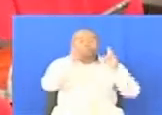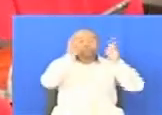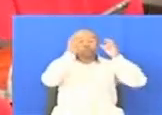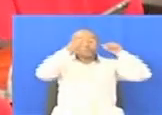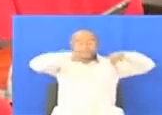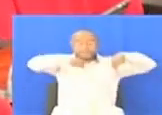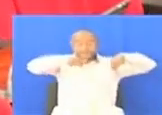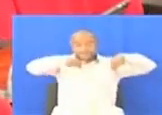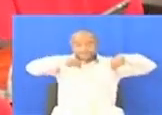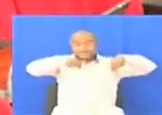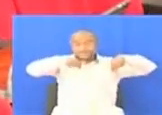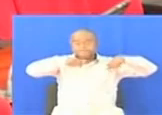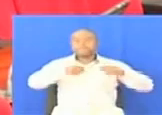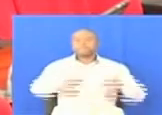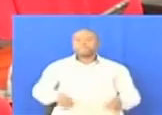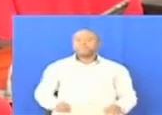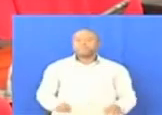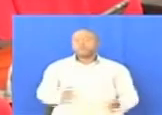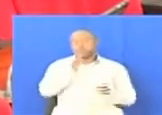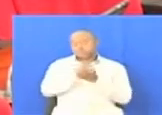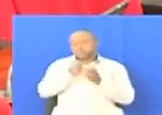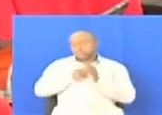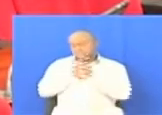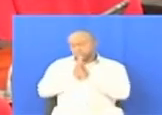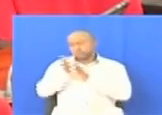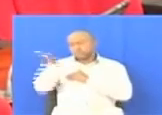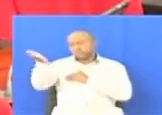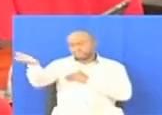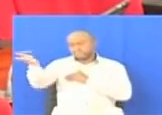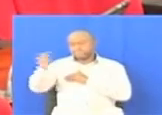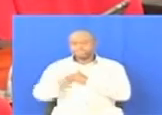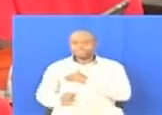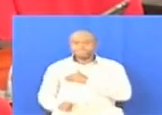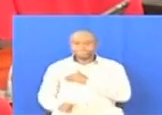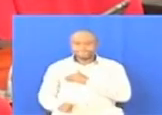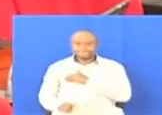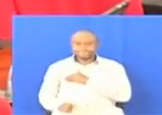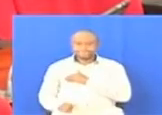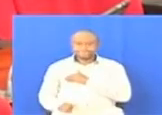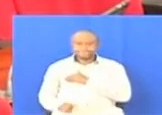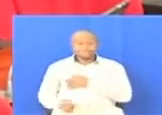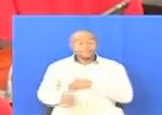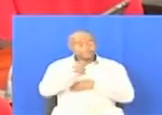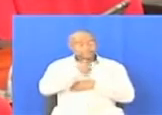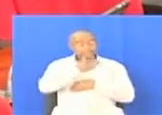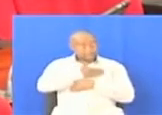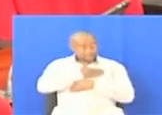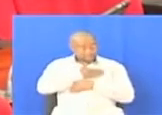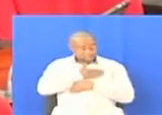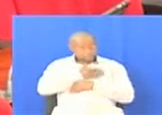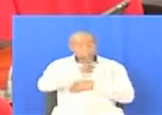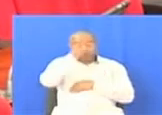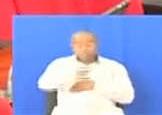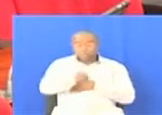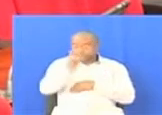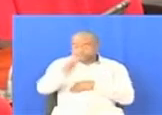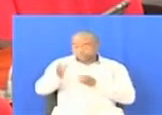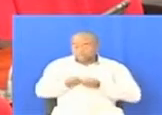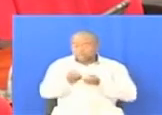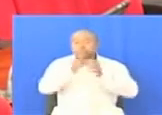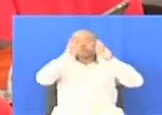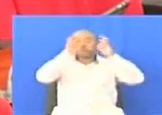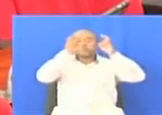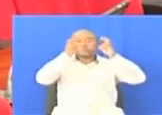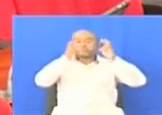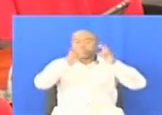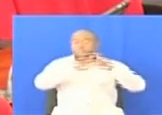ya bunge leo. Ninawashukuru sana kwa maono haya. Mheshimiwa Speaker, napenda kumpongeza mtoa hoja. Umeitoa vizuri na hoja